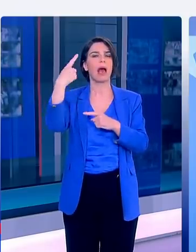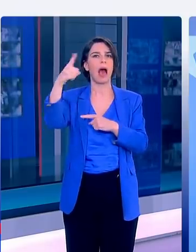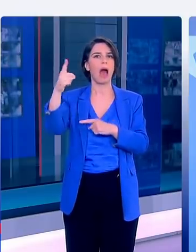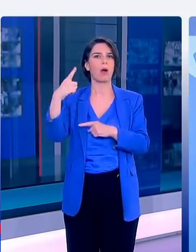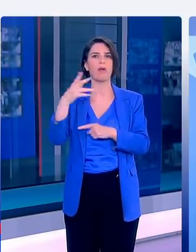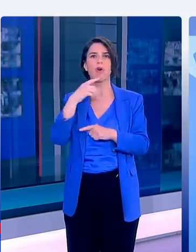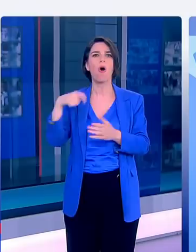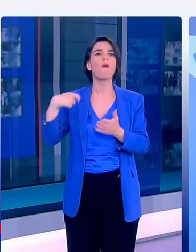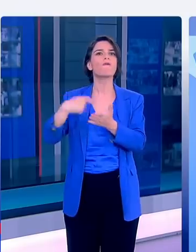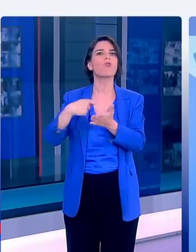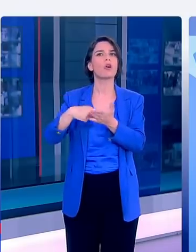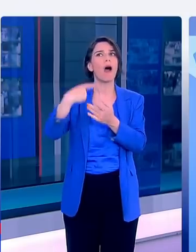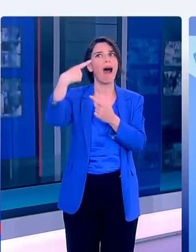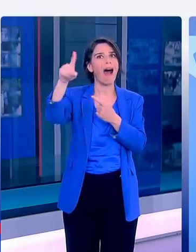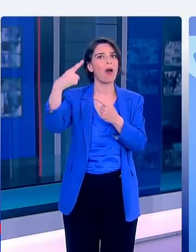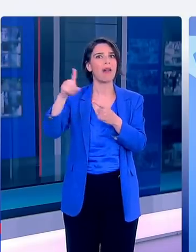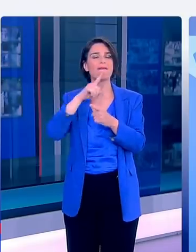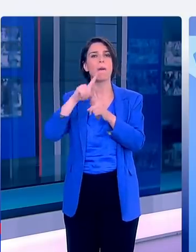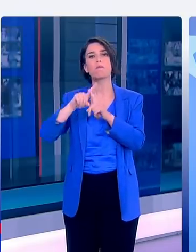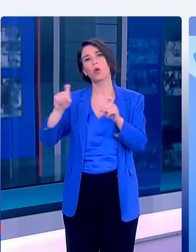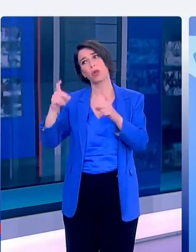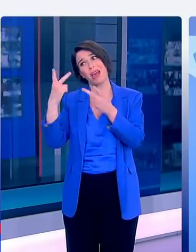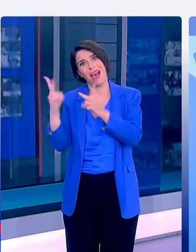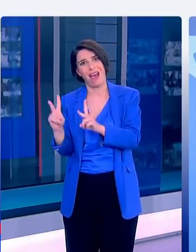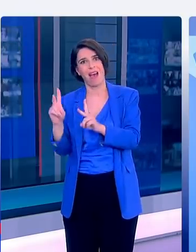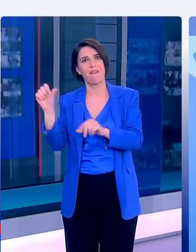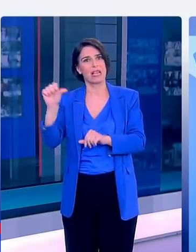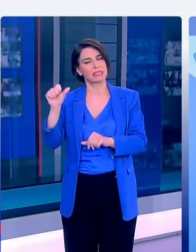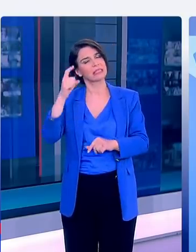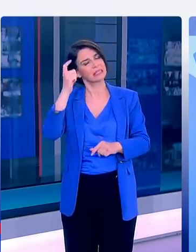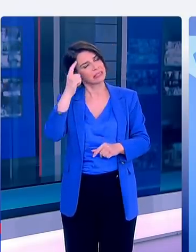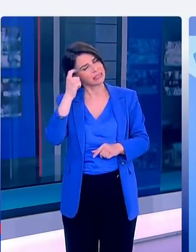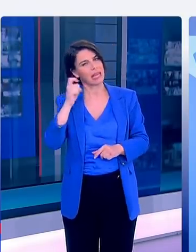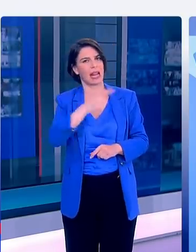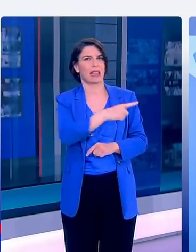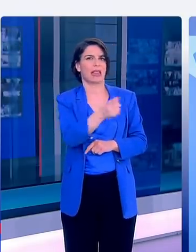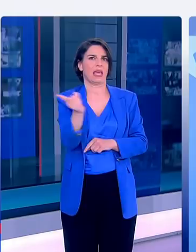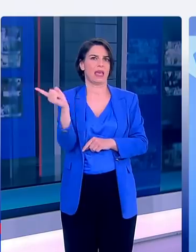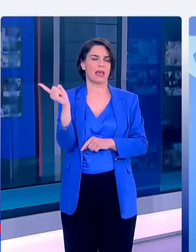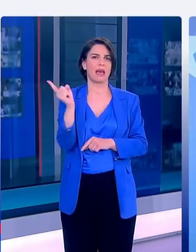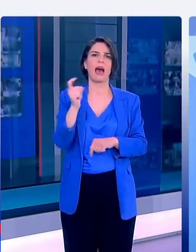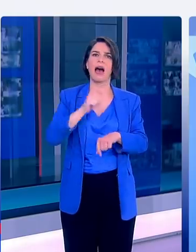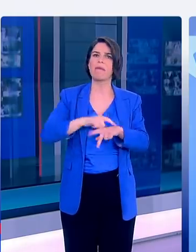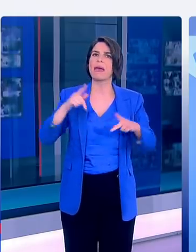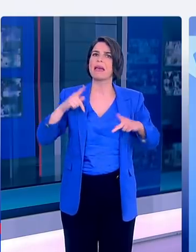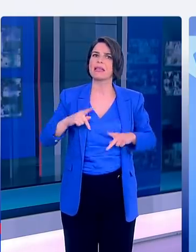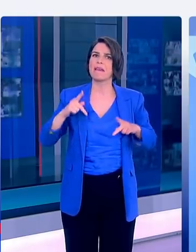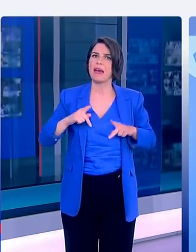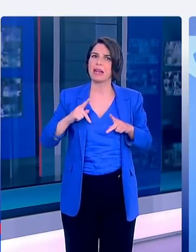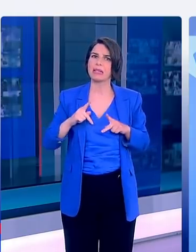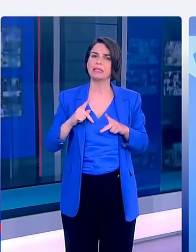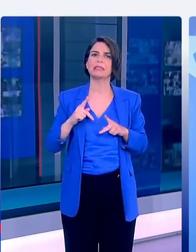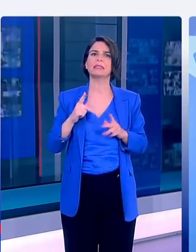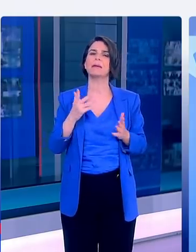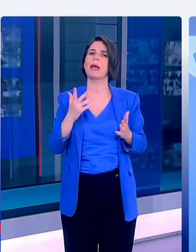διαφορετική φορολόγηση στα προϊόντα βενζίνης. Γνωρίζετε ότι έχει ήδη η κυβέρνηση κάνει μια πρώτη